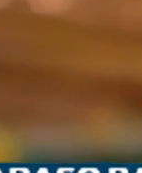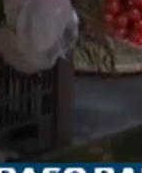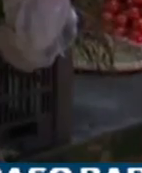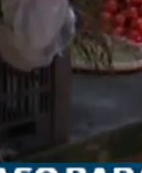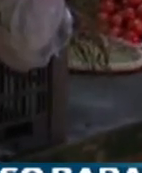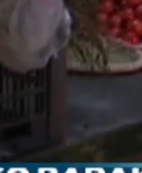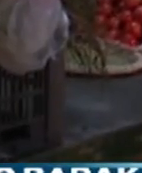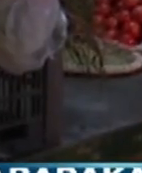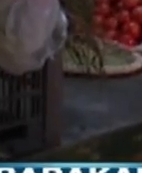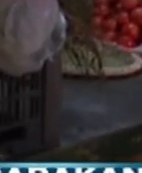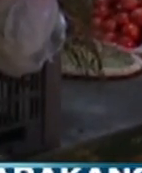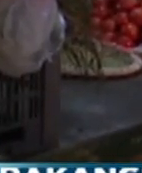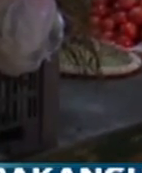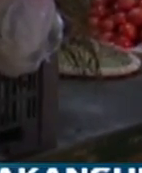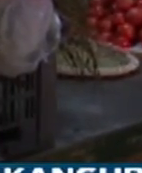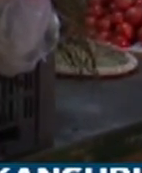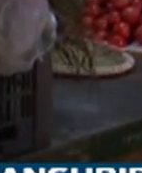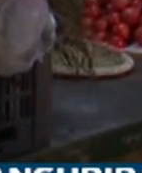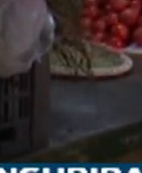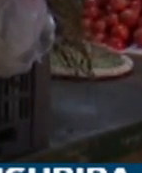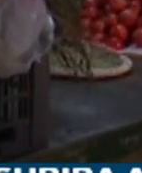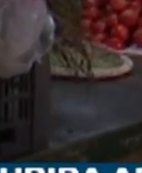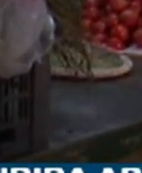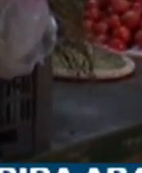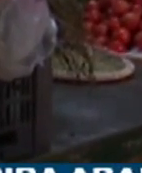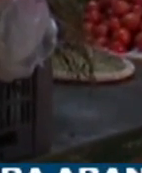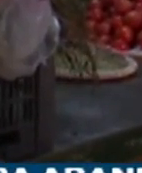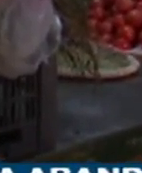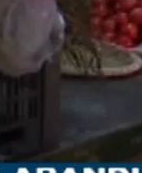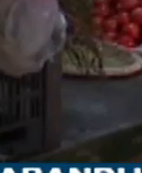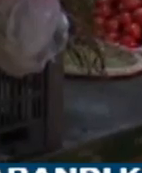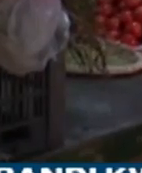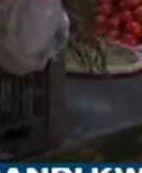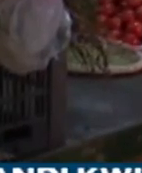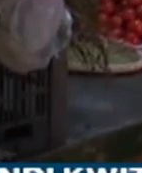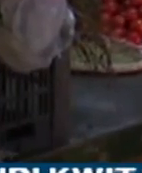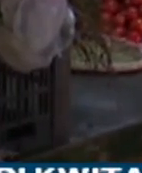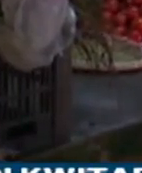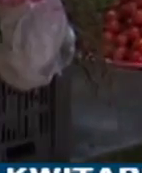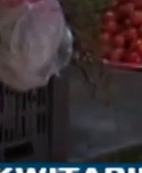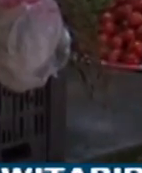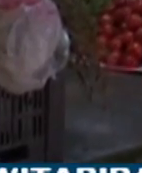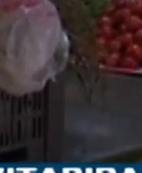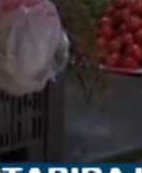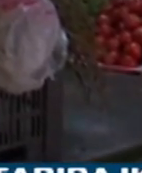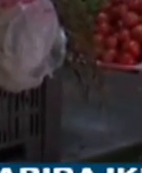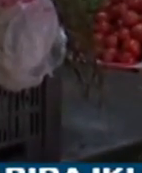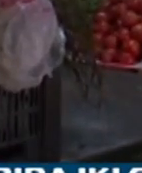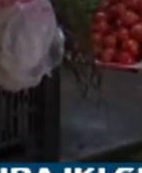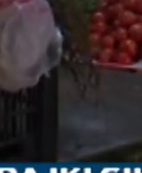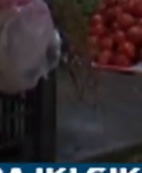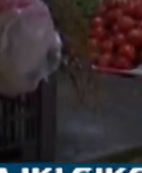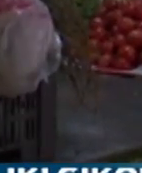cyorezo. Mbere byari ku kigero cyiza ko abaturage bose barabyumvaga, ariko nyuma yaho hajemo kwirara. Gusigamo